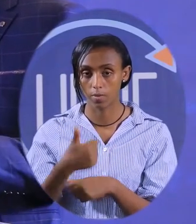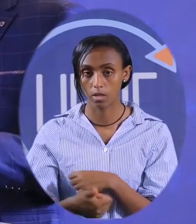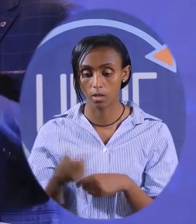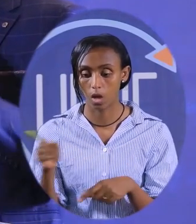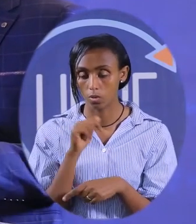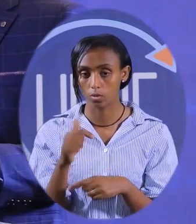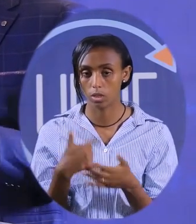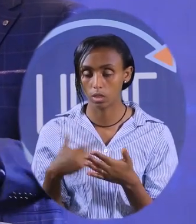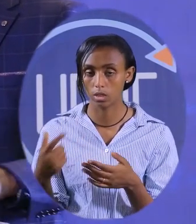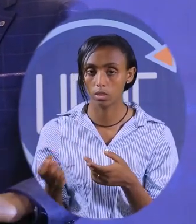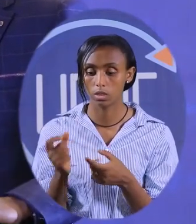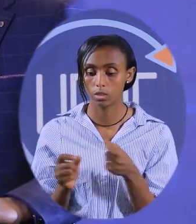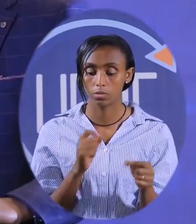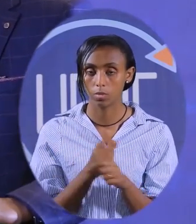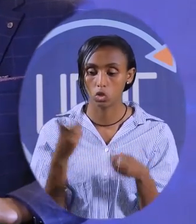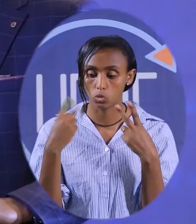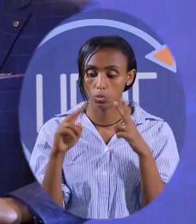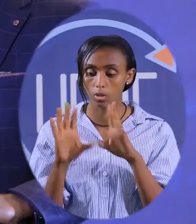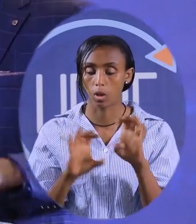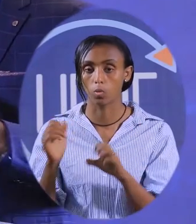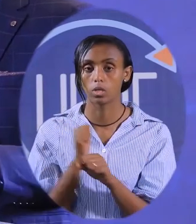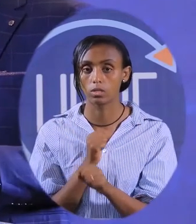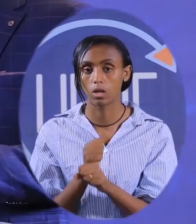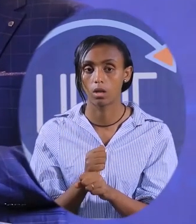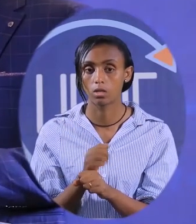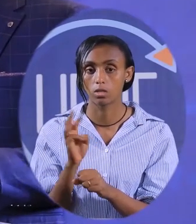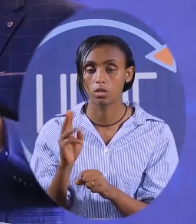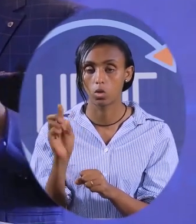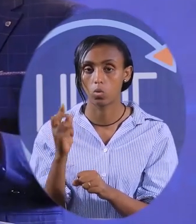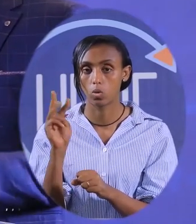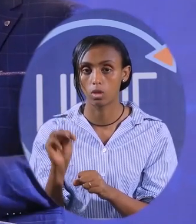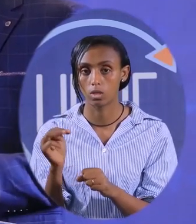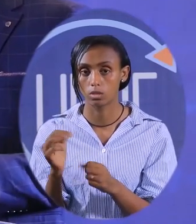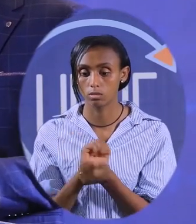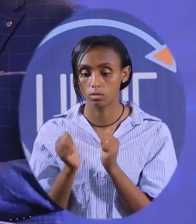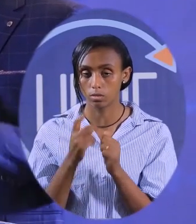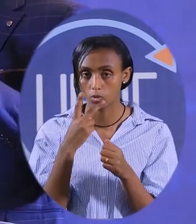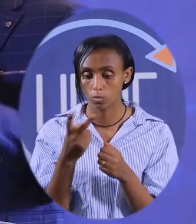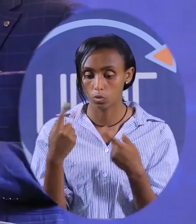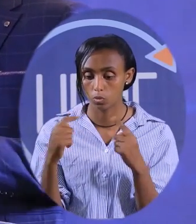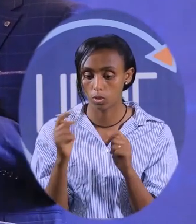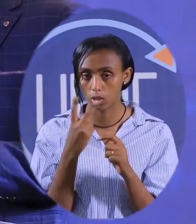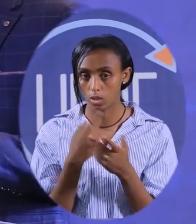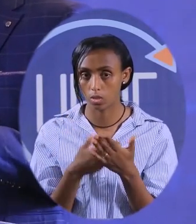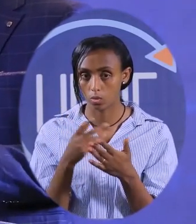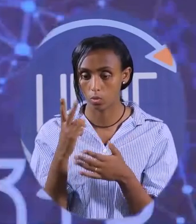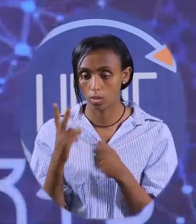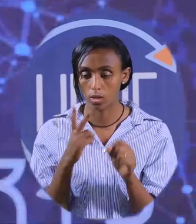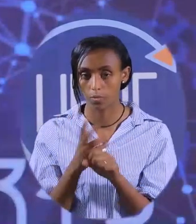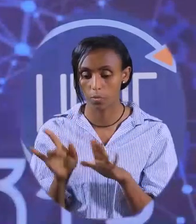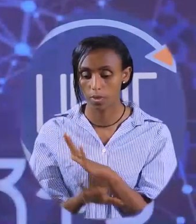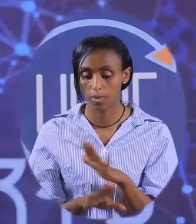ስለዚህ መንግስት ያንን ትኩረት አድርጎ ይሰራል። የሰቆጣ ዲክላሬሽንም ትኩረት ይሄ ነው። በተለይ ከሁለት ዓመት በታች